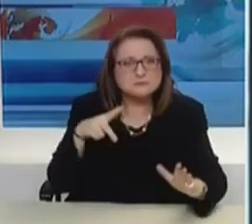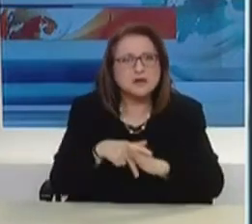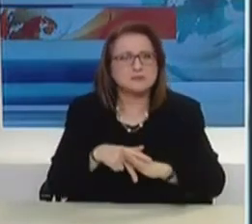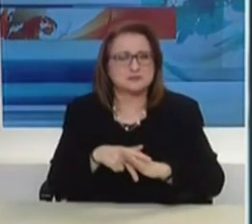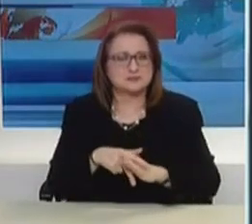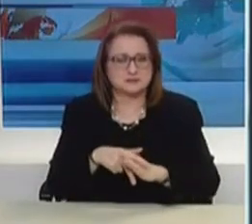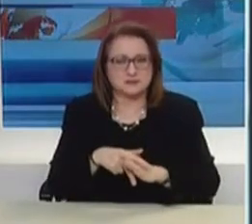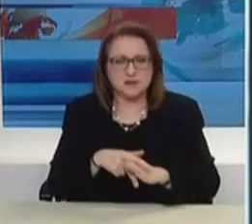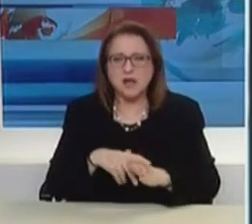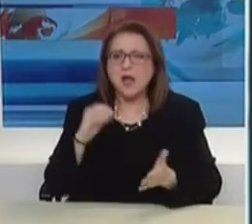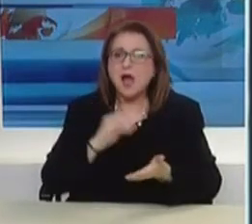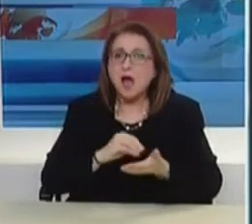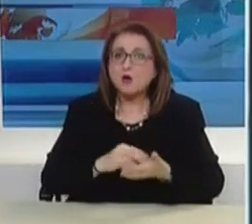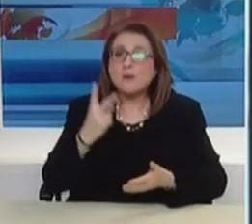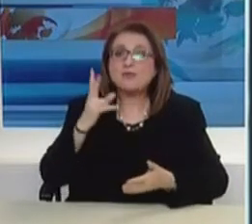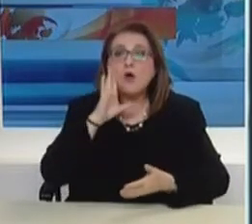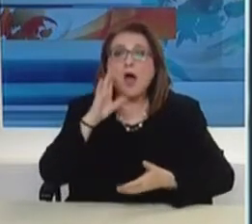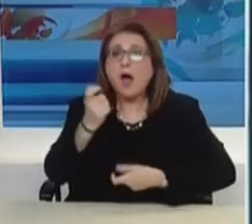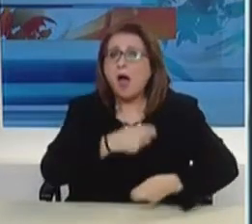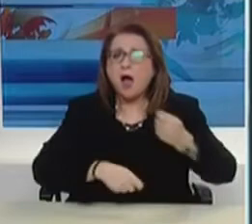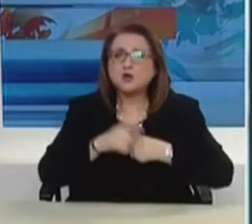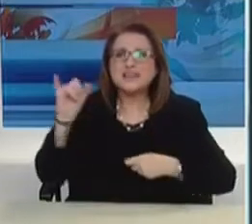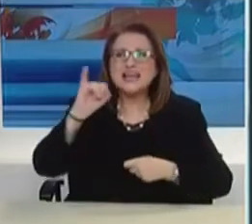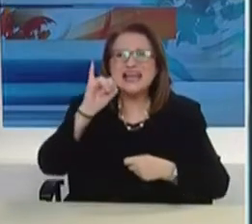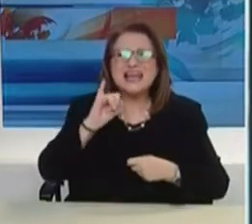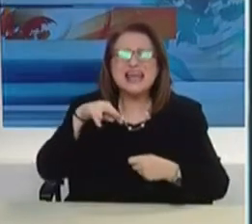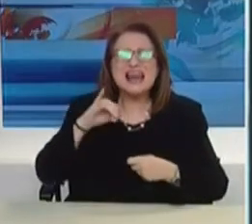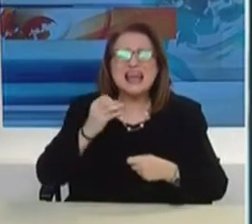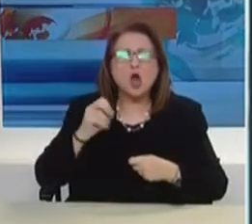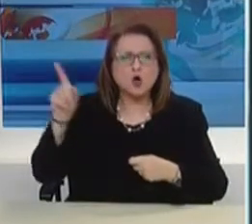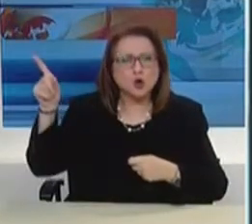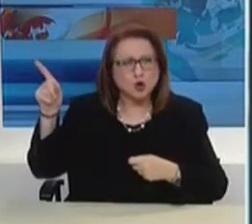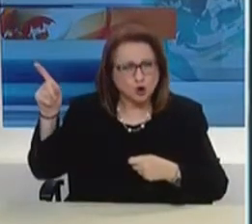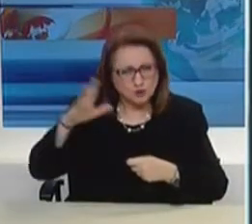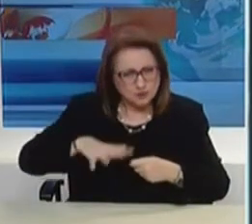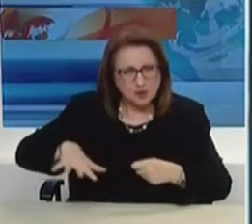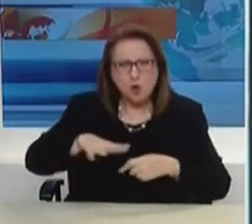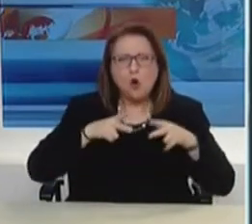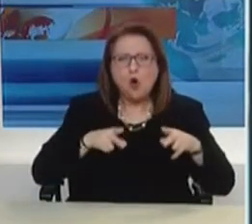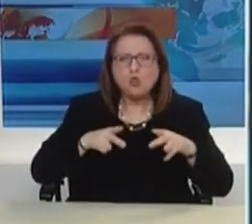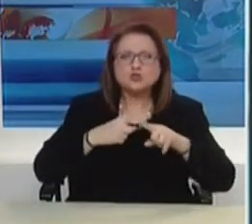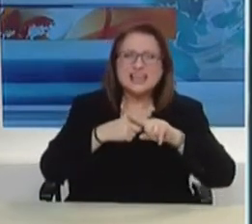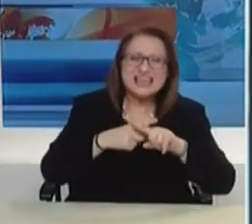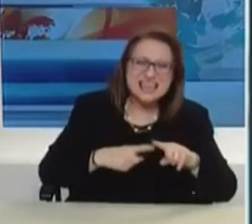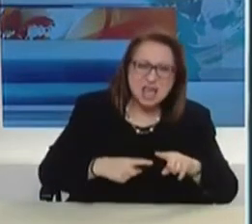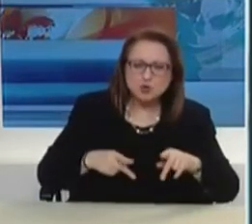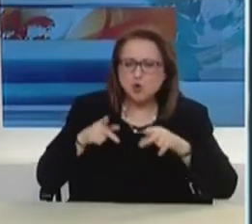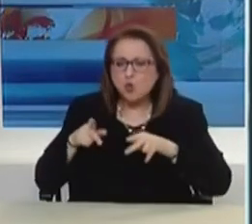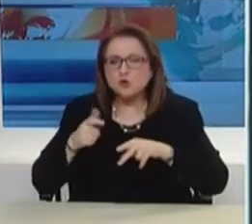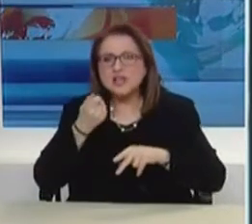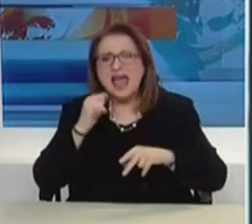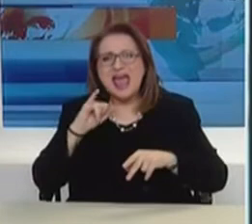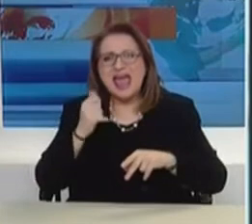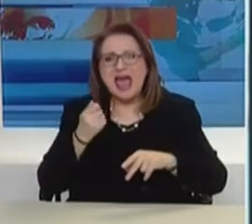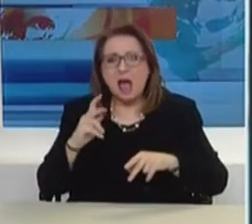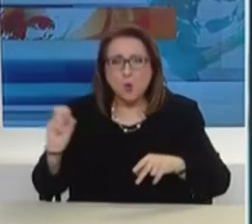λειτουργία δύο λαϊκών αγορών στο Δήμο Ηλίου, της οδού Εακού και της οδού Χίου, λόγω μη τήρησης των ειδικών ρυθμίσεων που